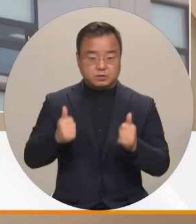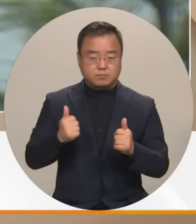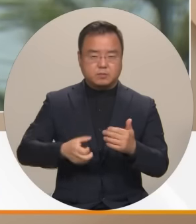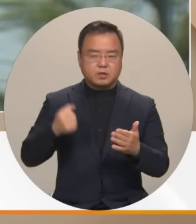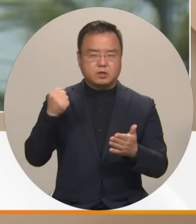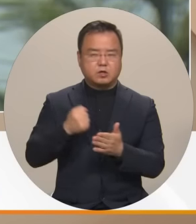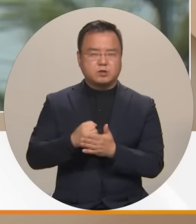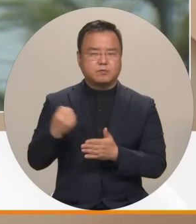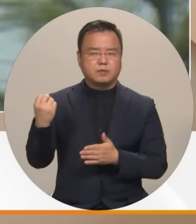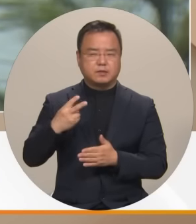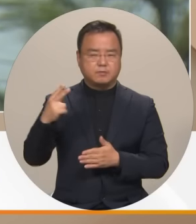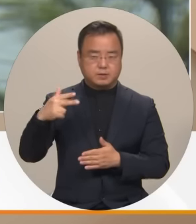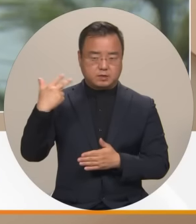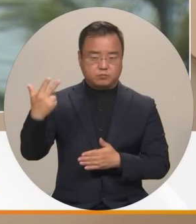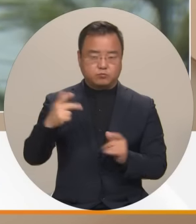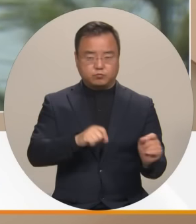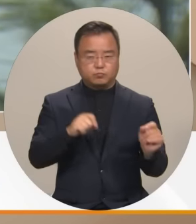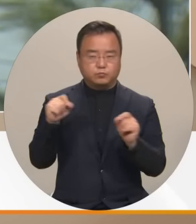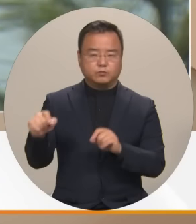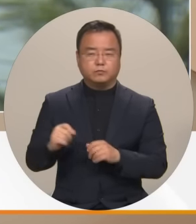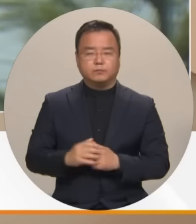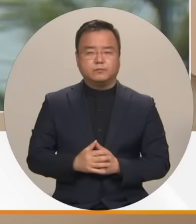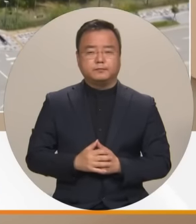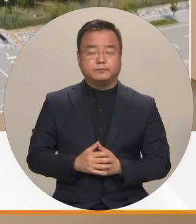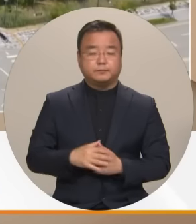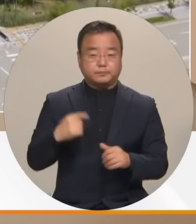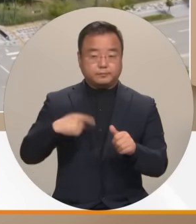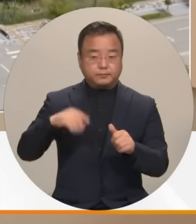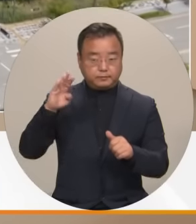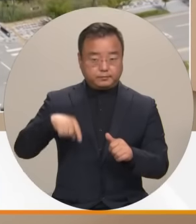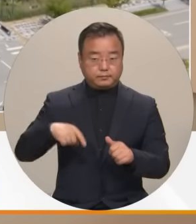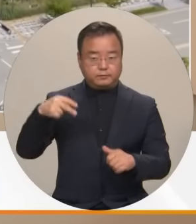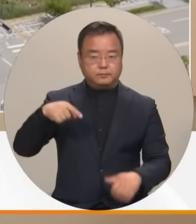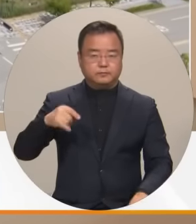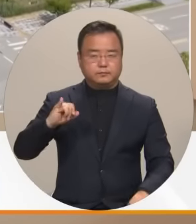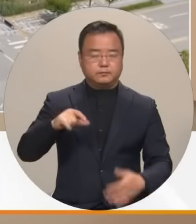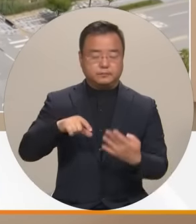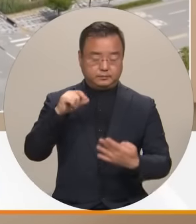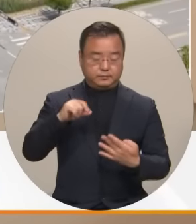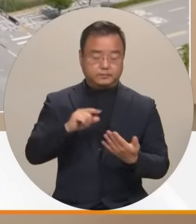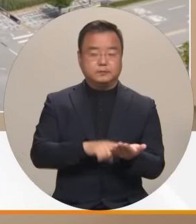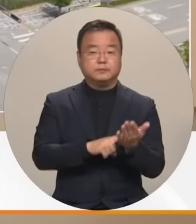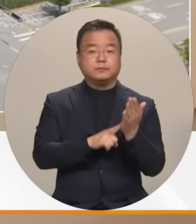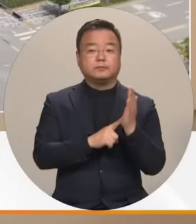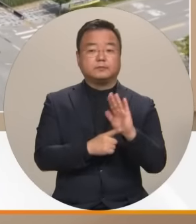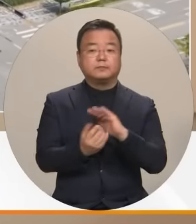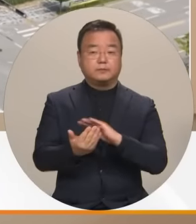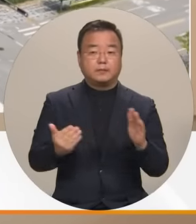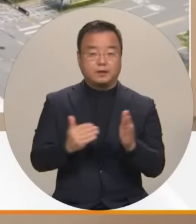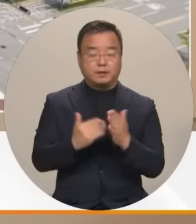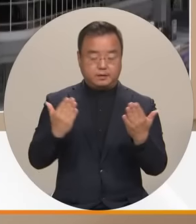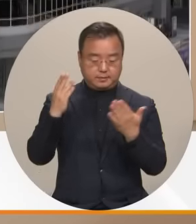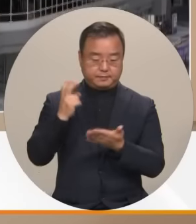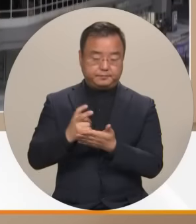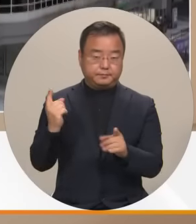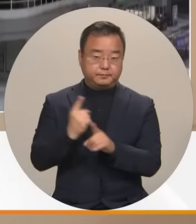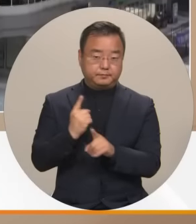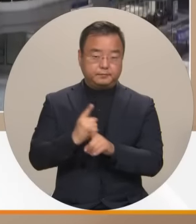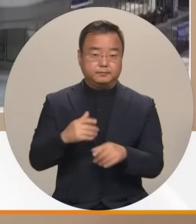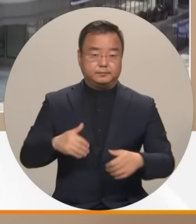결정은 또다시 다음 주로 밀었습니다 어 교육부는 수시 모집 요광 발표 전까지 그 학을 개정해야